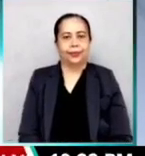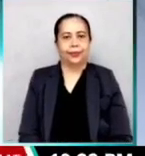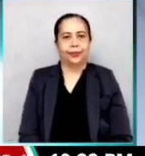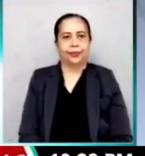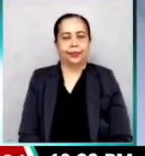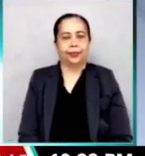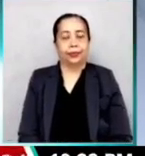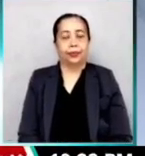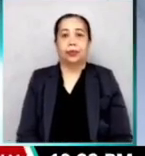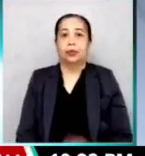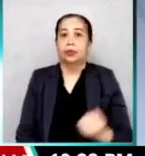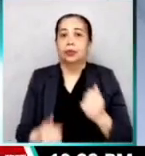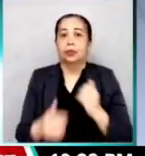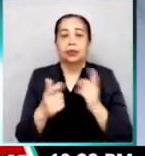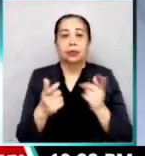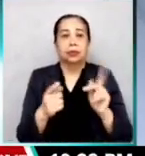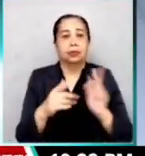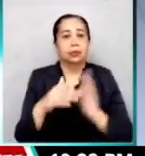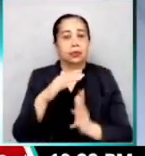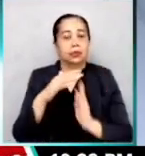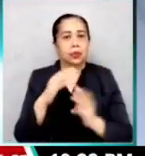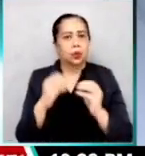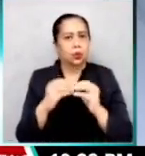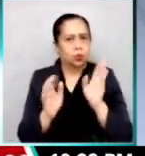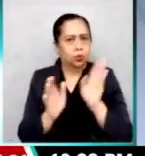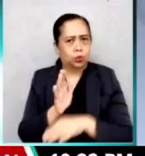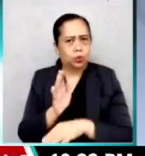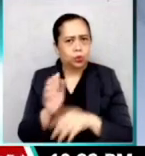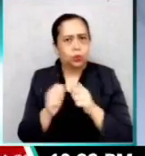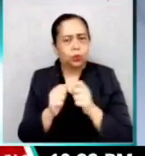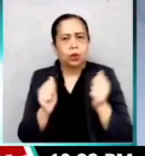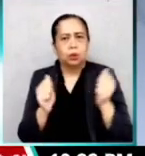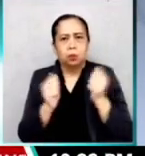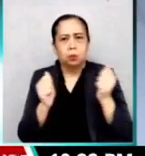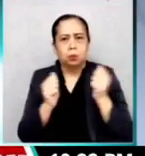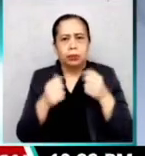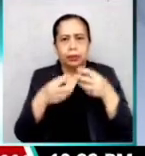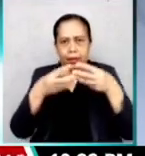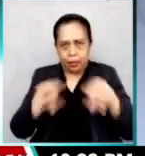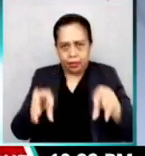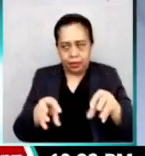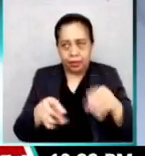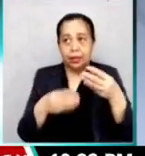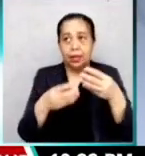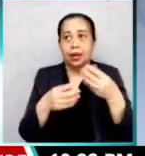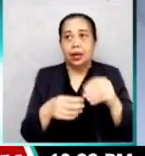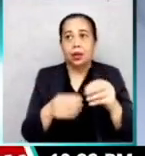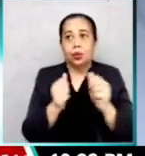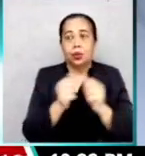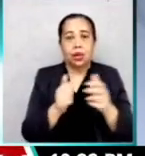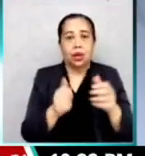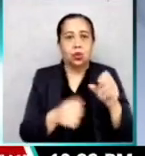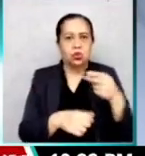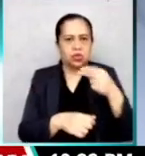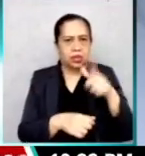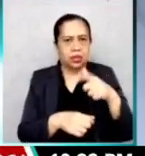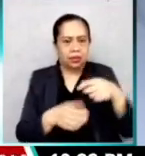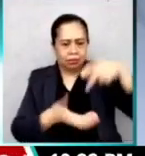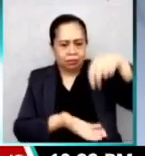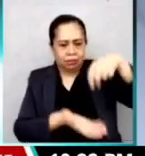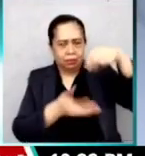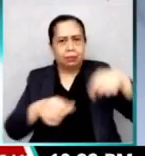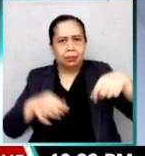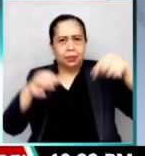Tinatangkilik ngayon ang ilang mamimili ang mas murang frozen egg. Yan yung mga itlog na wala ng shell, iplinastic at inilagay sa